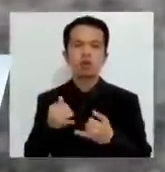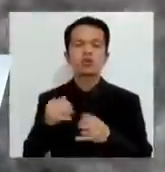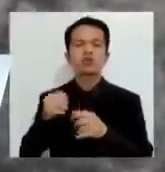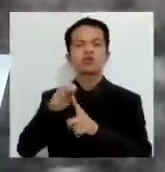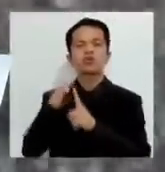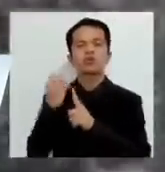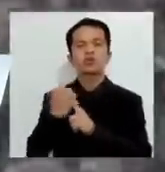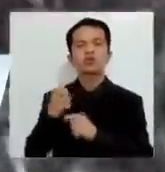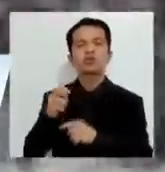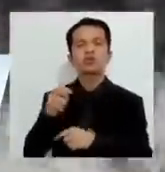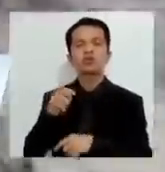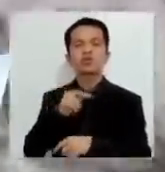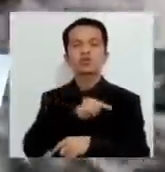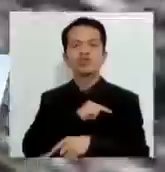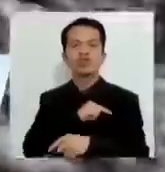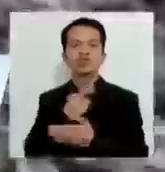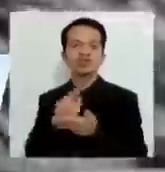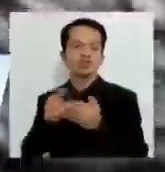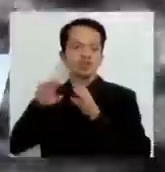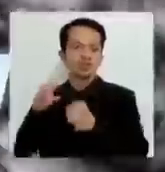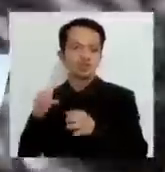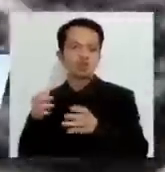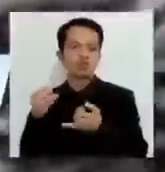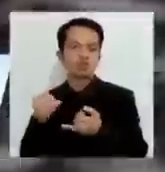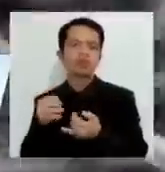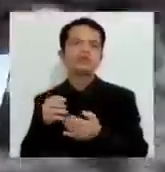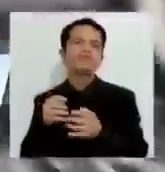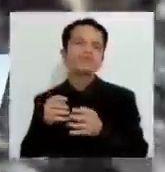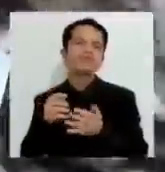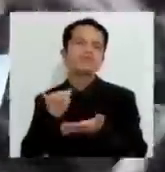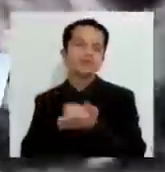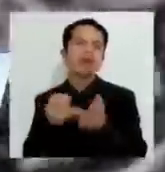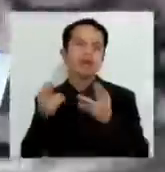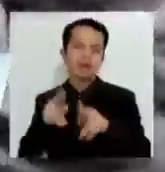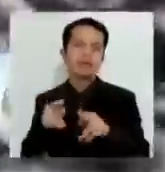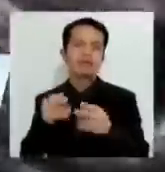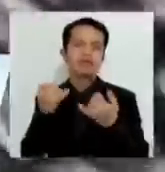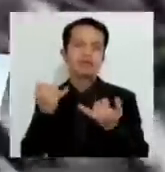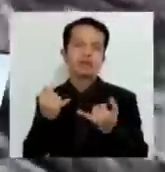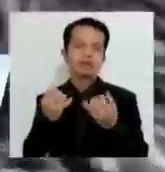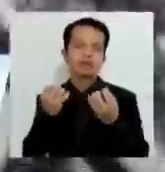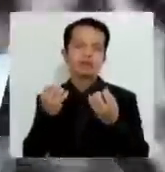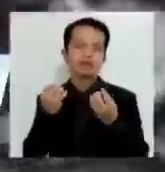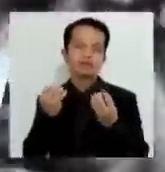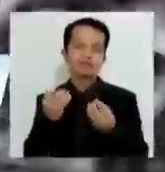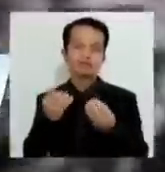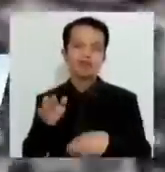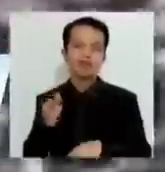Resources o PENRO Sarangani, nagkataon lang din na peak season ngayon ng tambad.